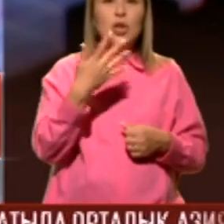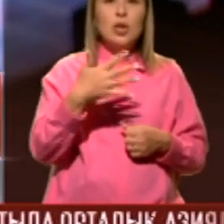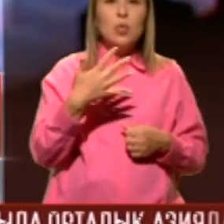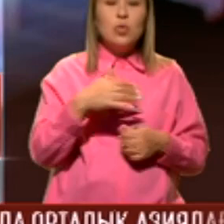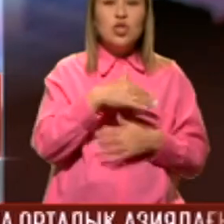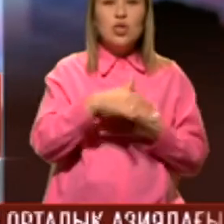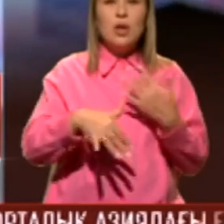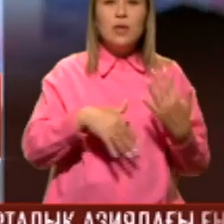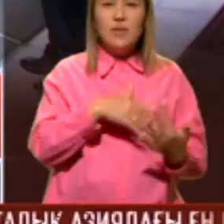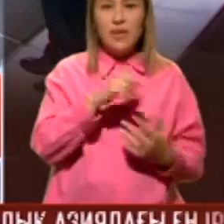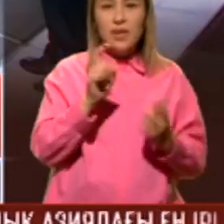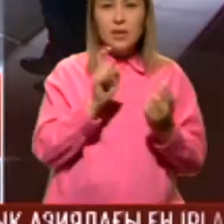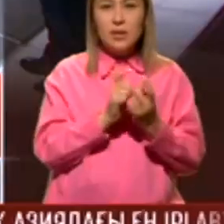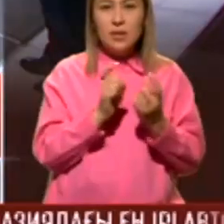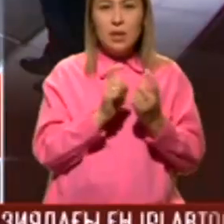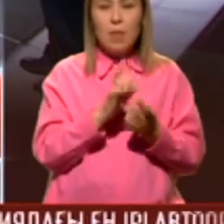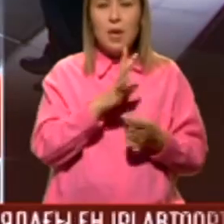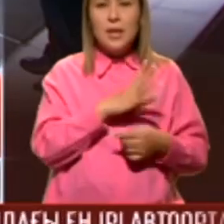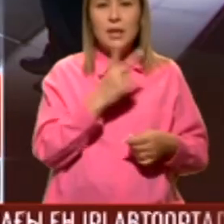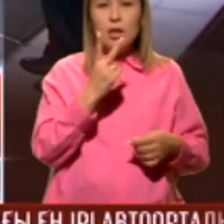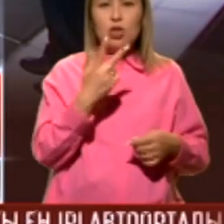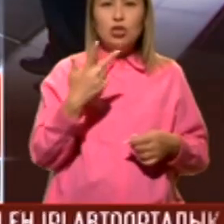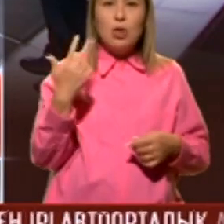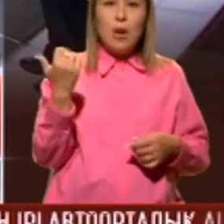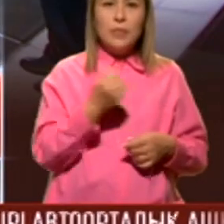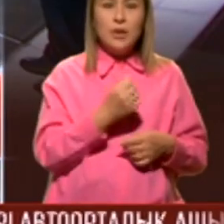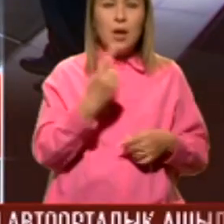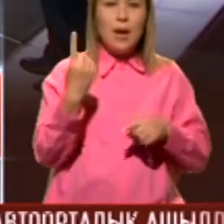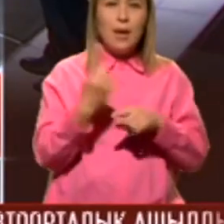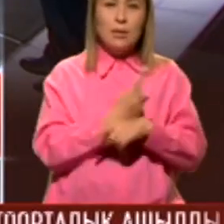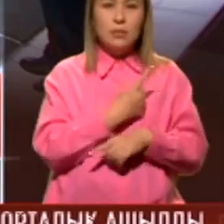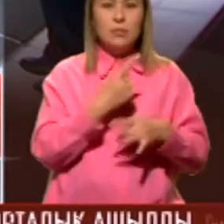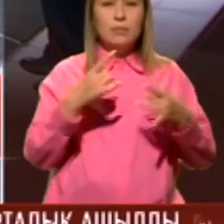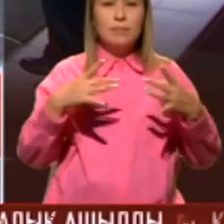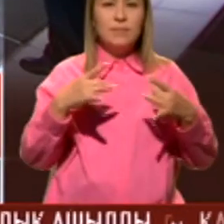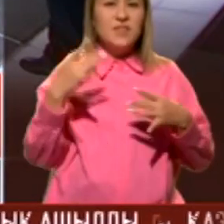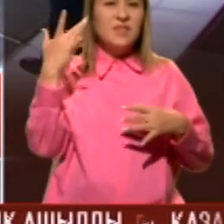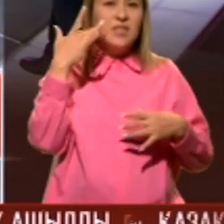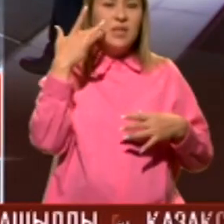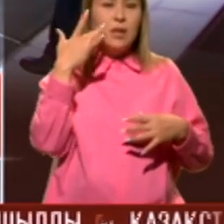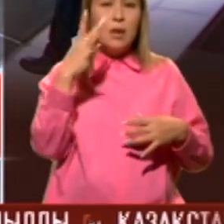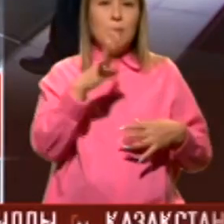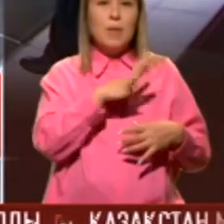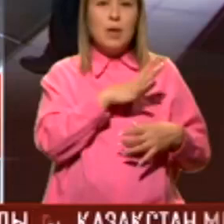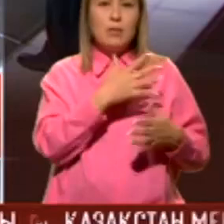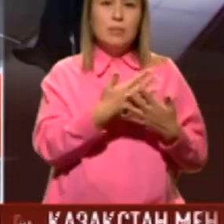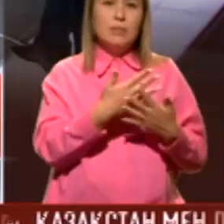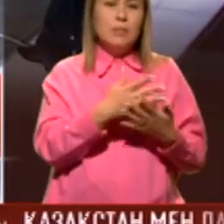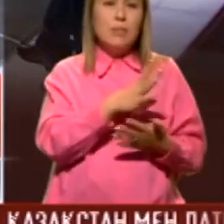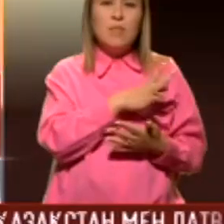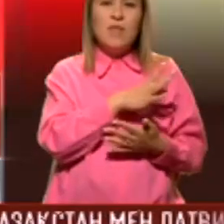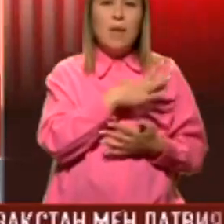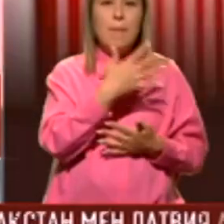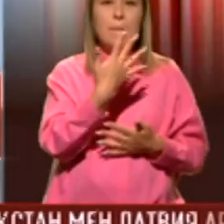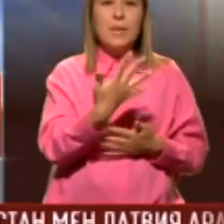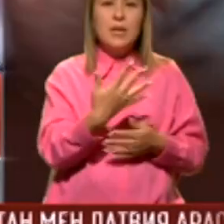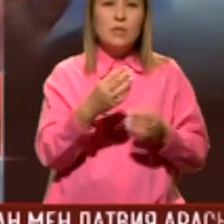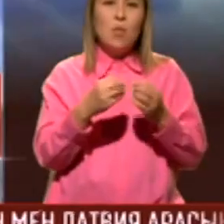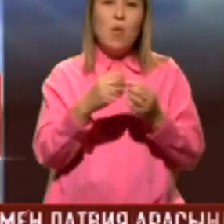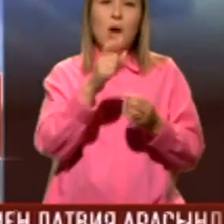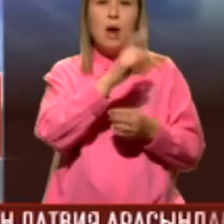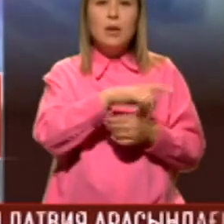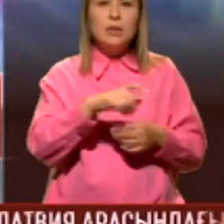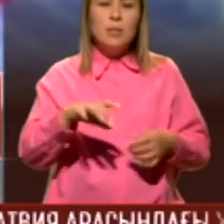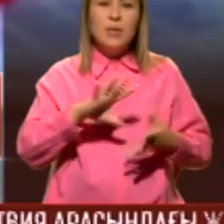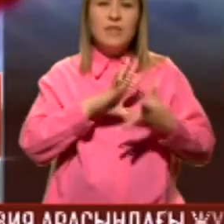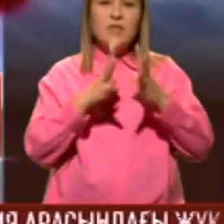конфликт. Яғни 2-3 аптада бір рет осылай қатысып тұрады. Біреуінде 5 адам кетеді, біреуінде 10 адам кетеді. Әртүрлі жағдаяттар болады. Енді